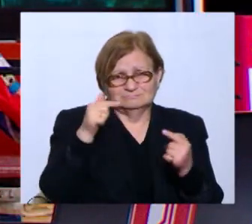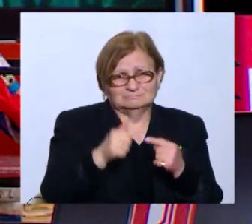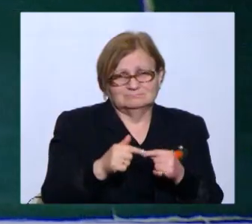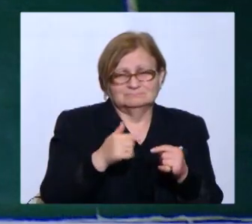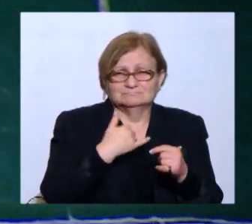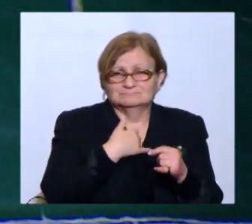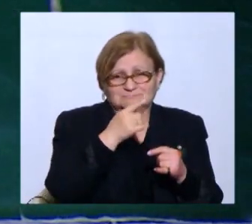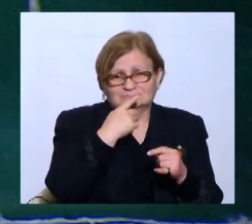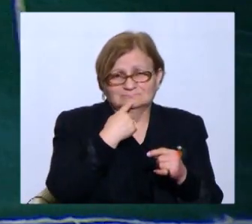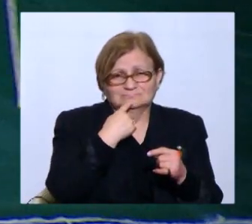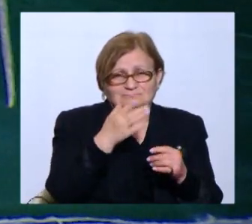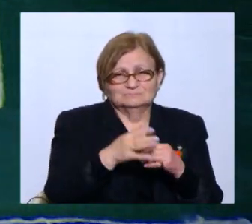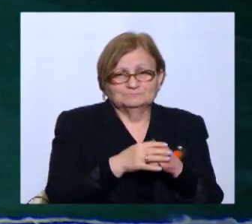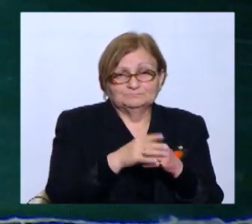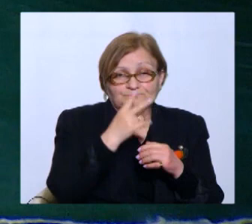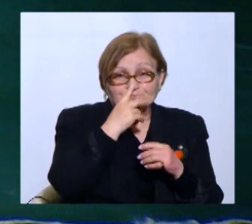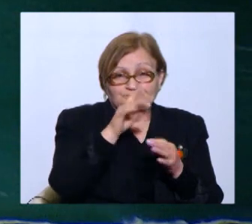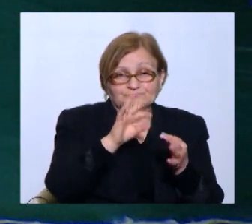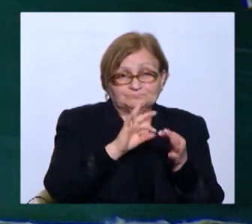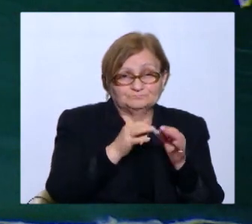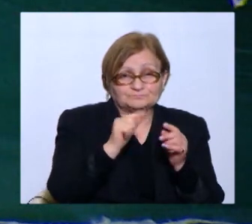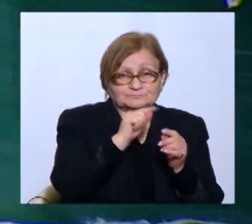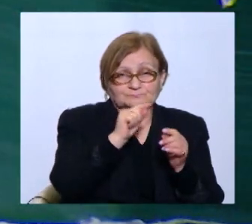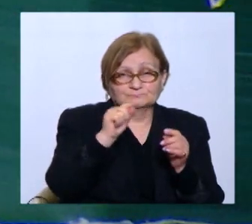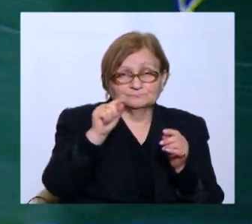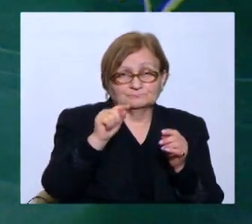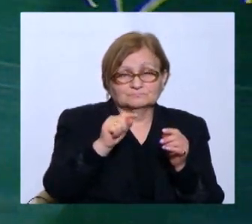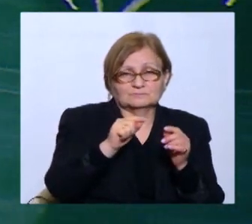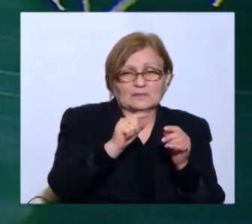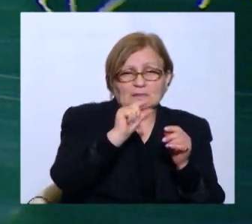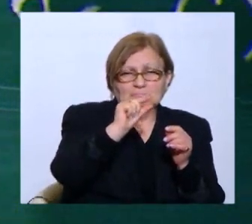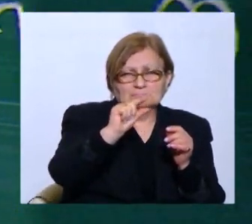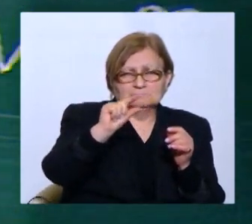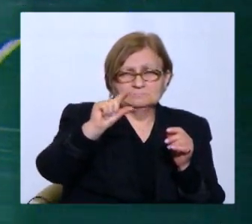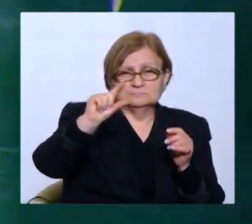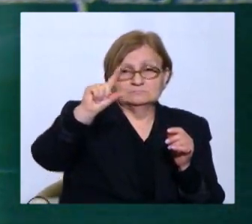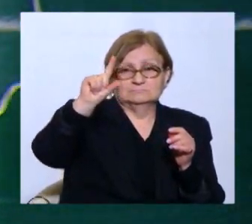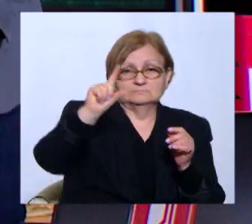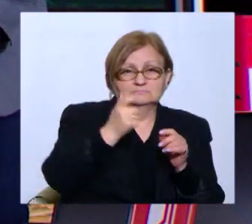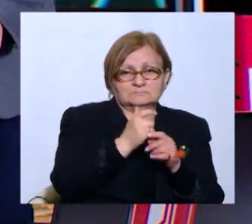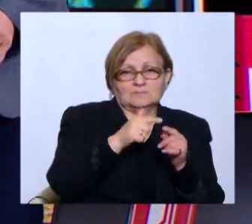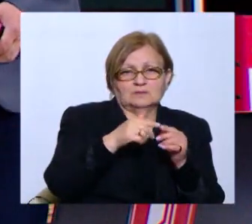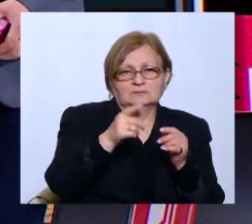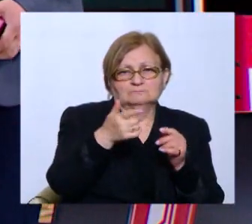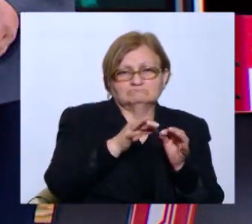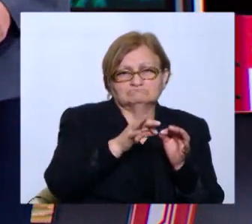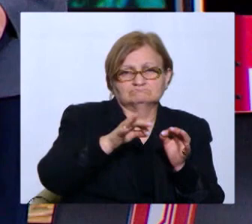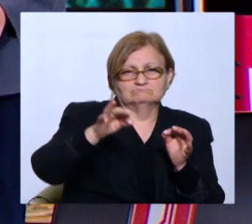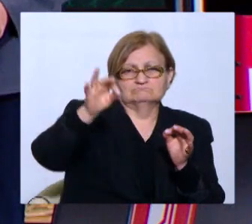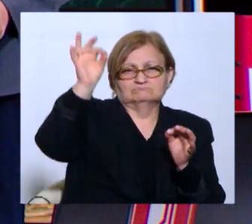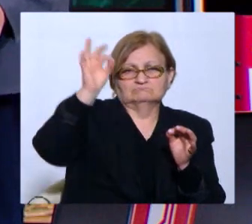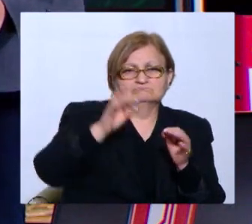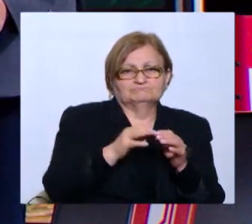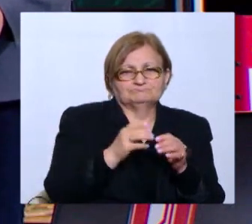შევაერთოთ, ხედავთ რომ ჯერ მნიშვნელობა პატარაა, მაგრამ სამკლაუდ სტრაფად იზრდება და ამის მერე კიდე